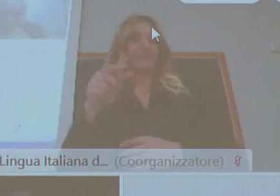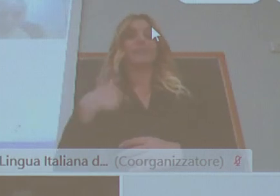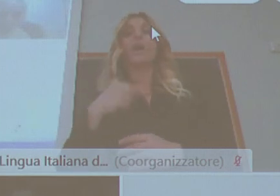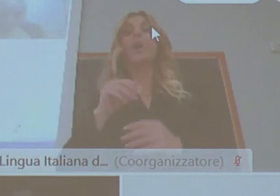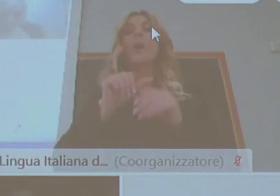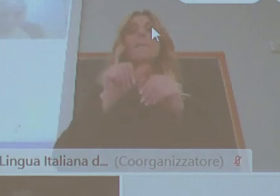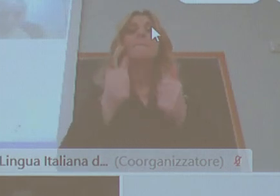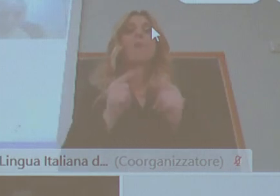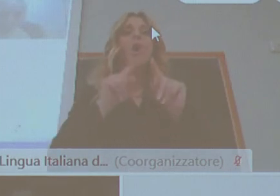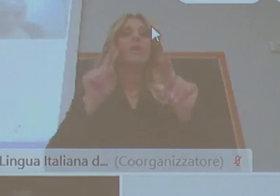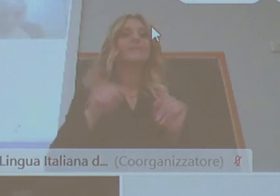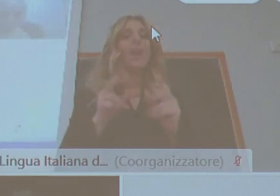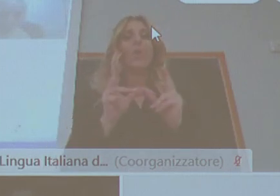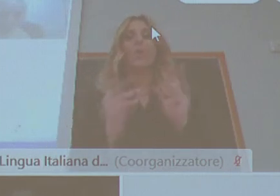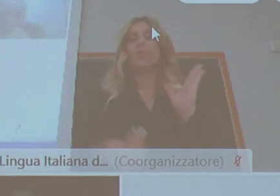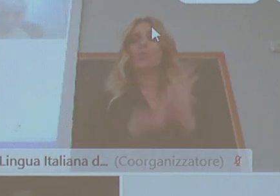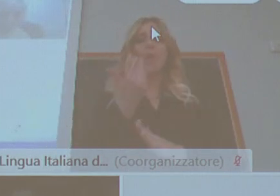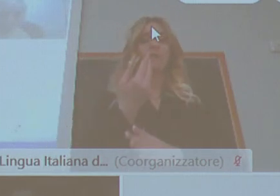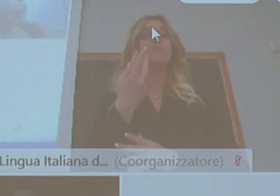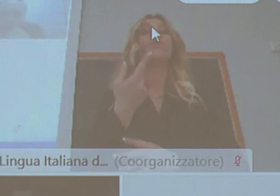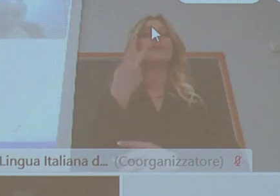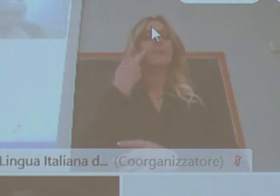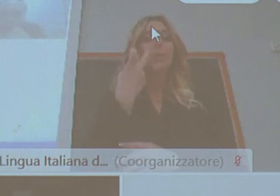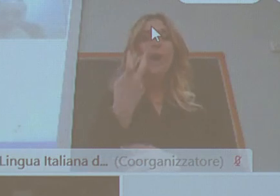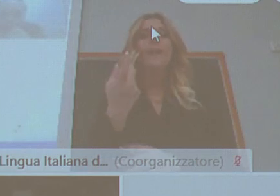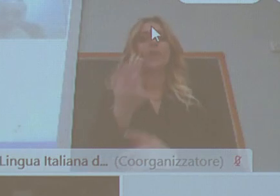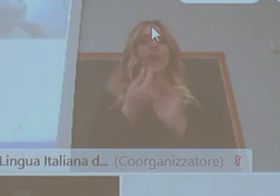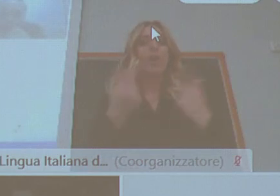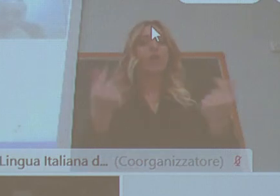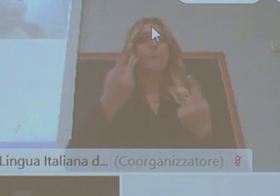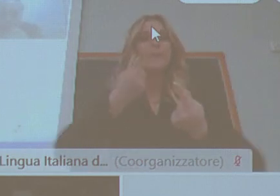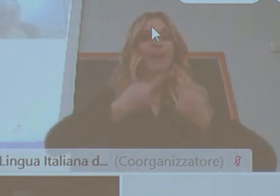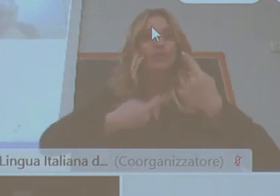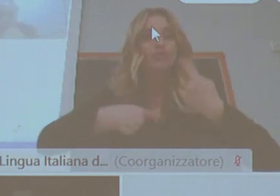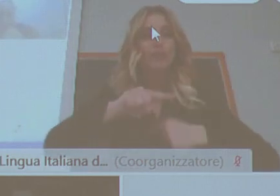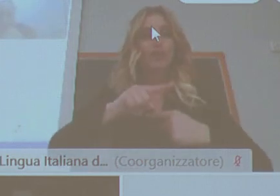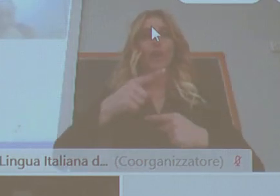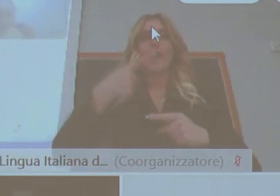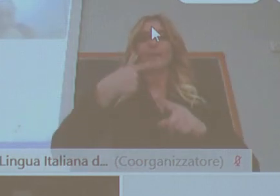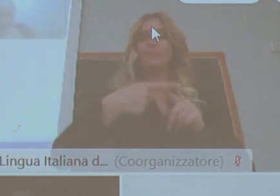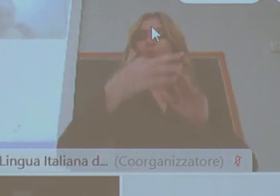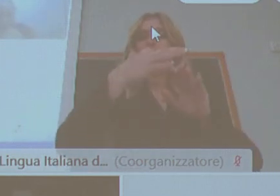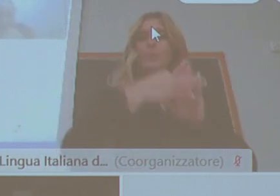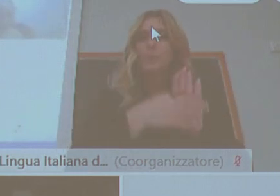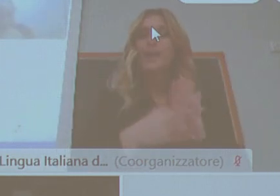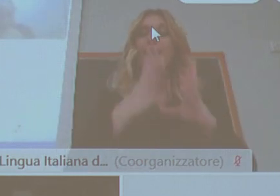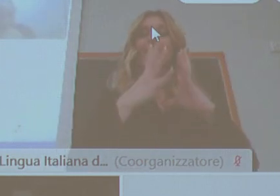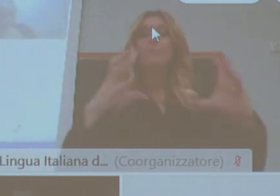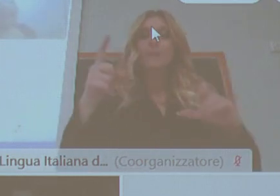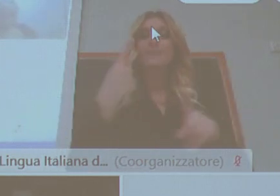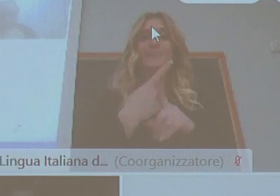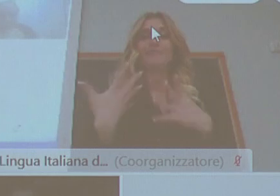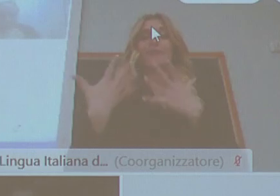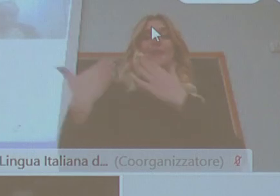impresa centrato sulla cosiddetta economia circolare, sulle caratteristiche di un'impresa